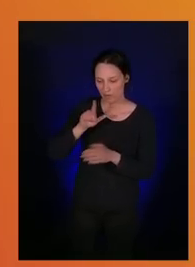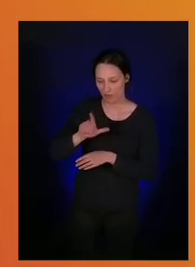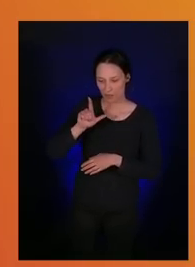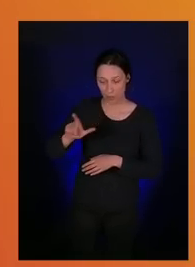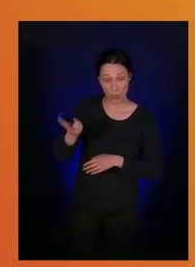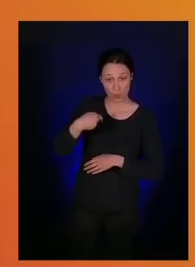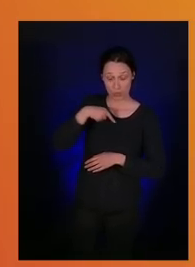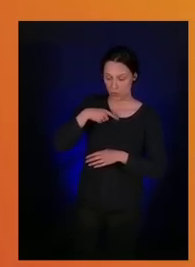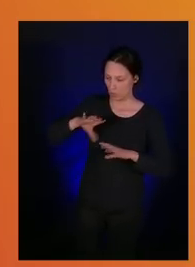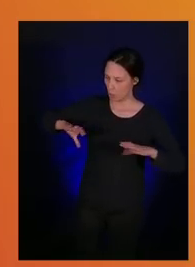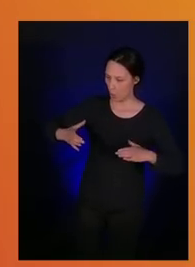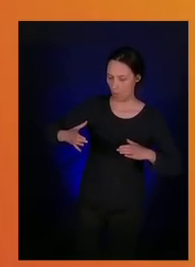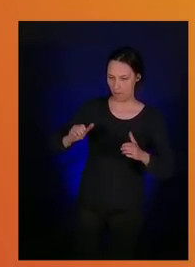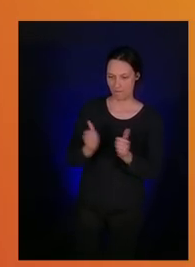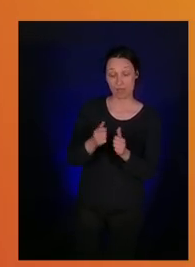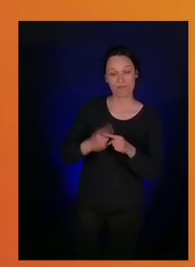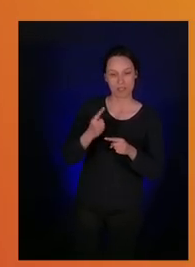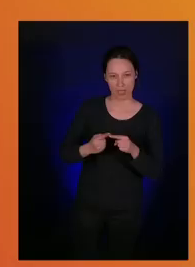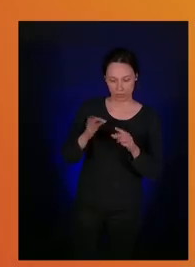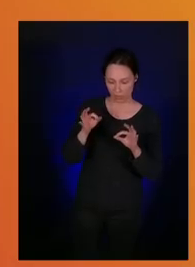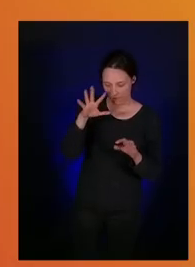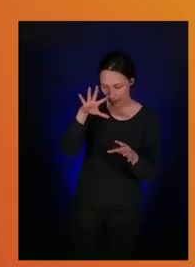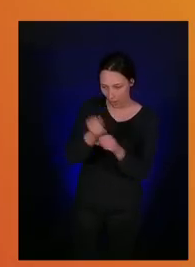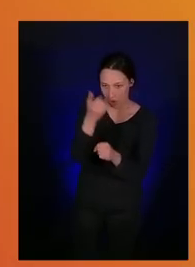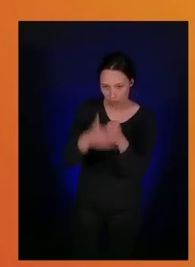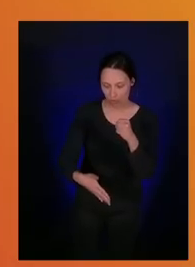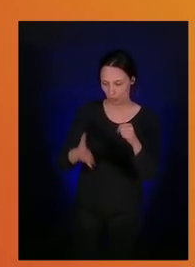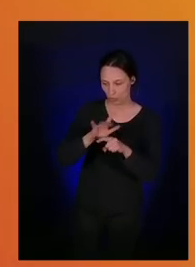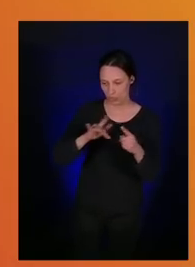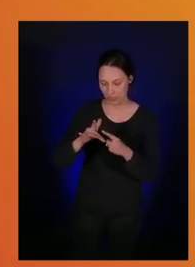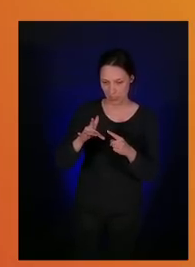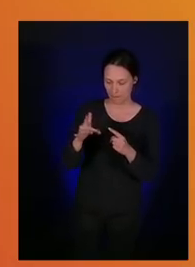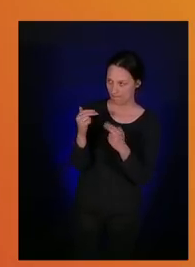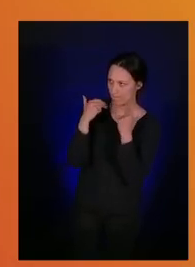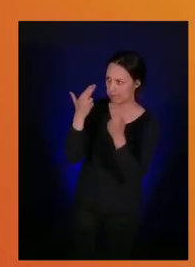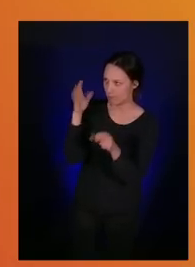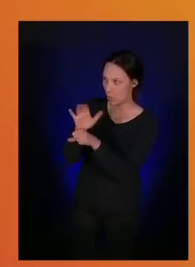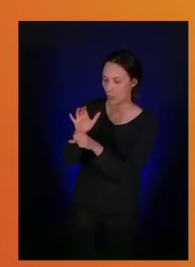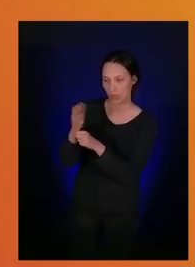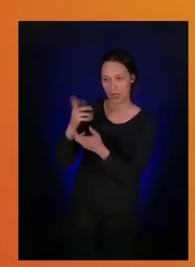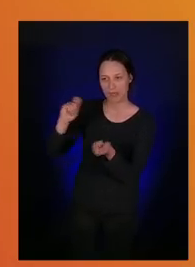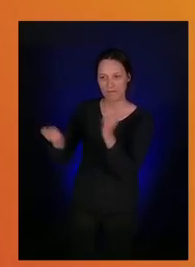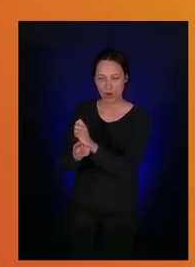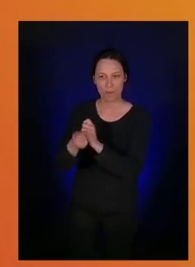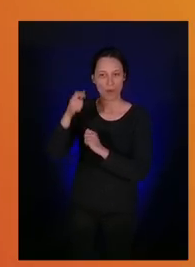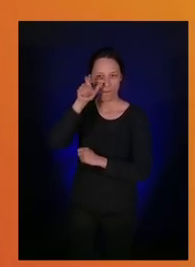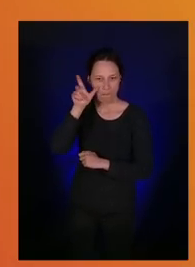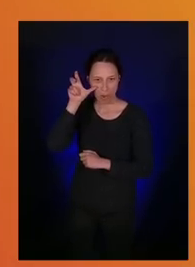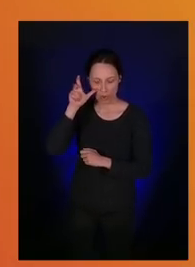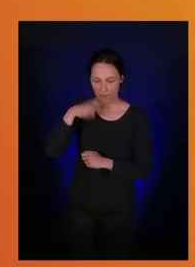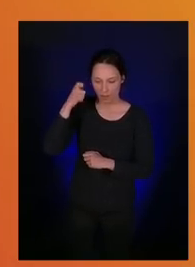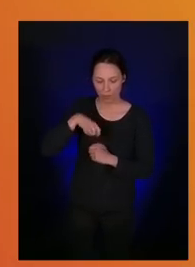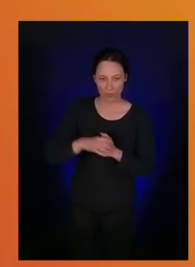emparés avec notre fédération de cet enjeu de société pour combattre la réforme Borne-Macron. Sur la CGT en général, et sur